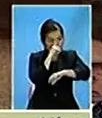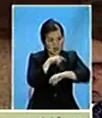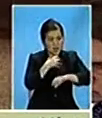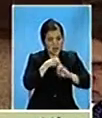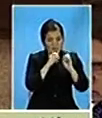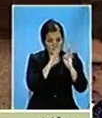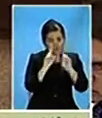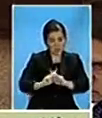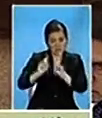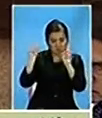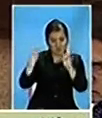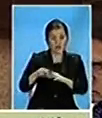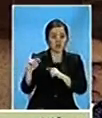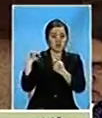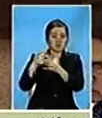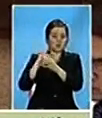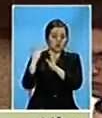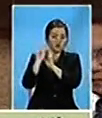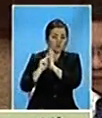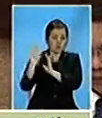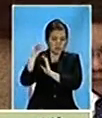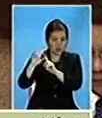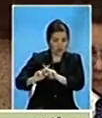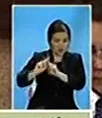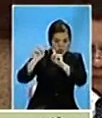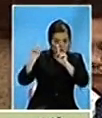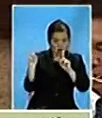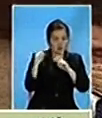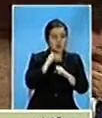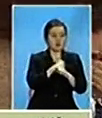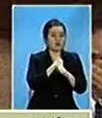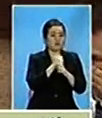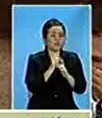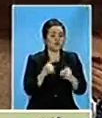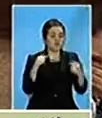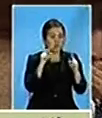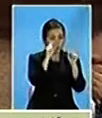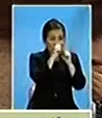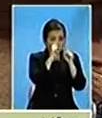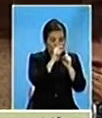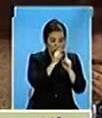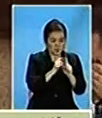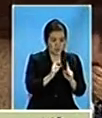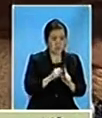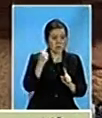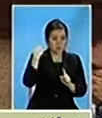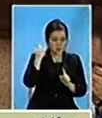แตกต่างโดยชัดเจนออกไปนะครับจึงได้มีการกำหนดคำจำกัดความซึ่งเป็นคำจำกัดความ